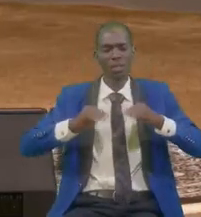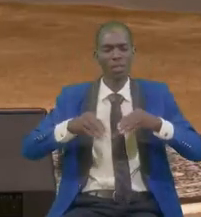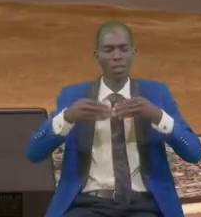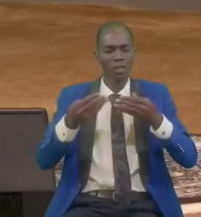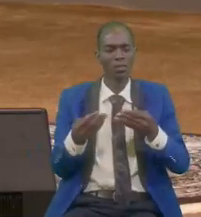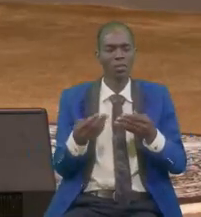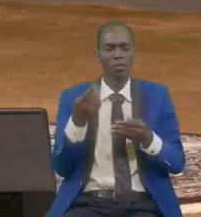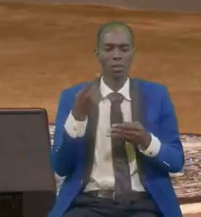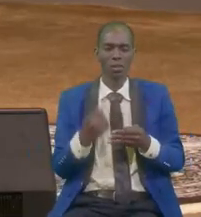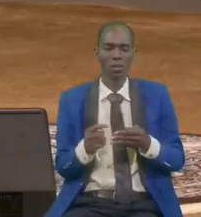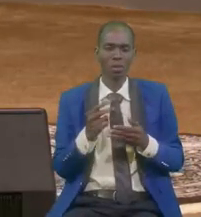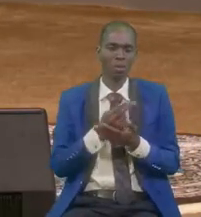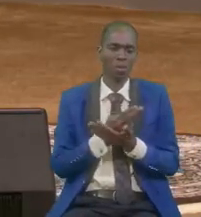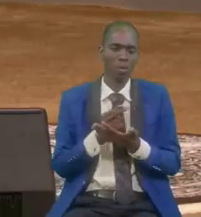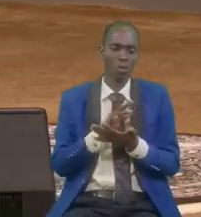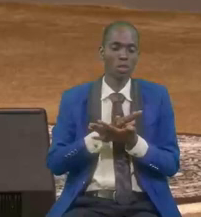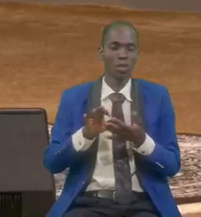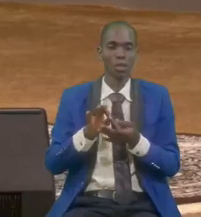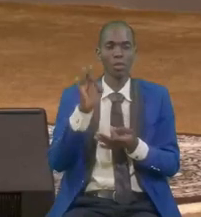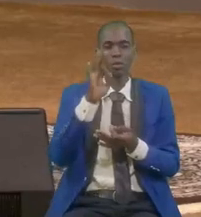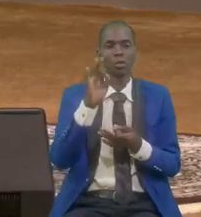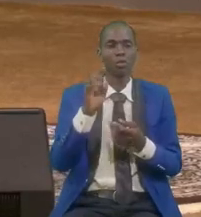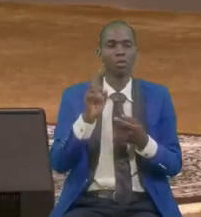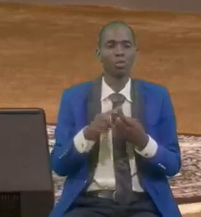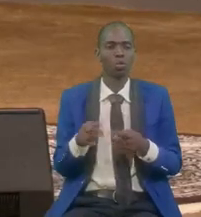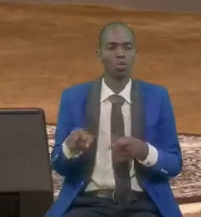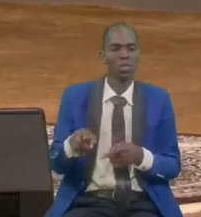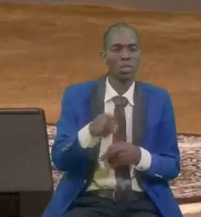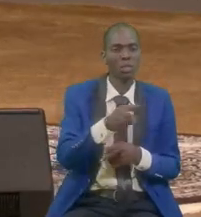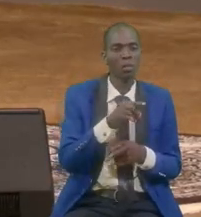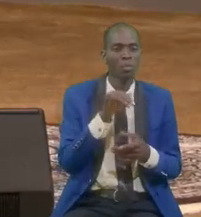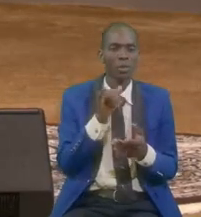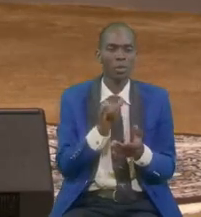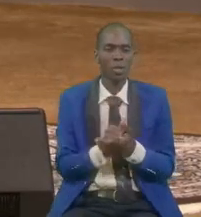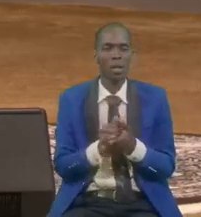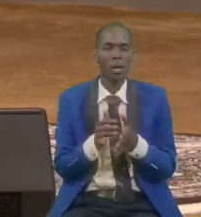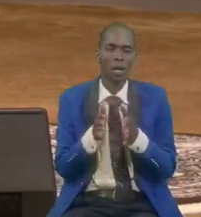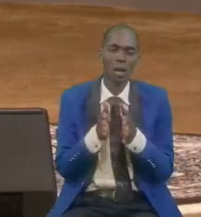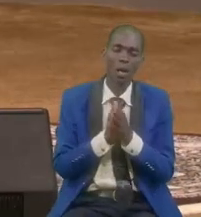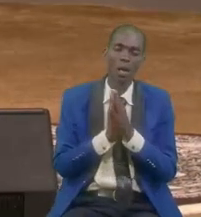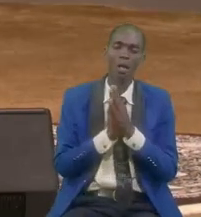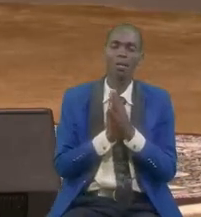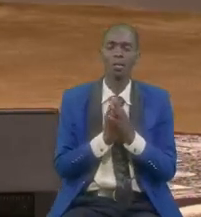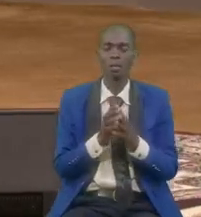donnera-t-il le Saint-Esprit à ceux qui le lui demandent?